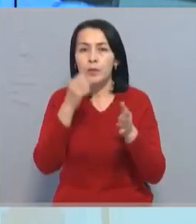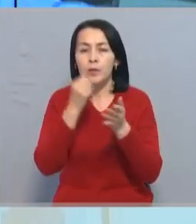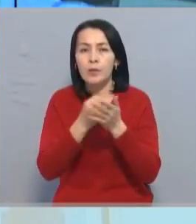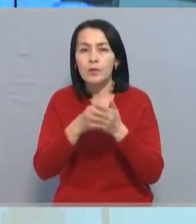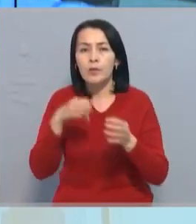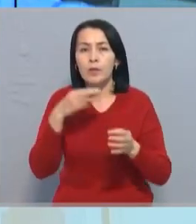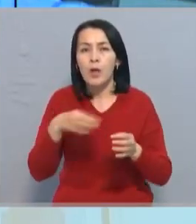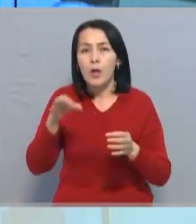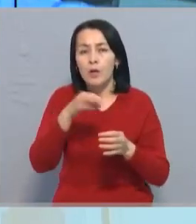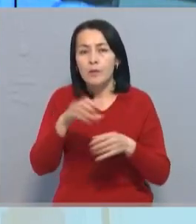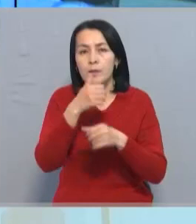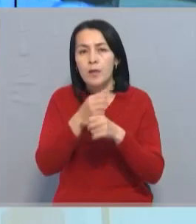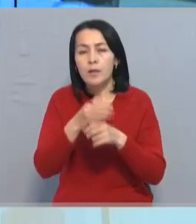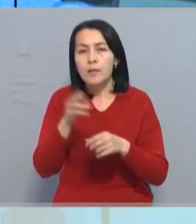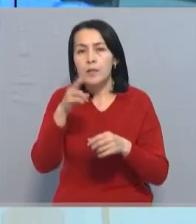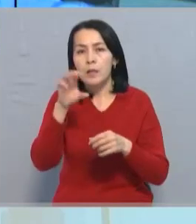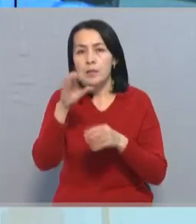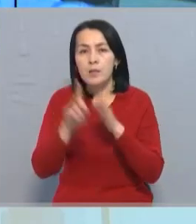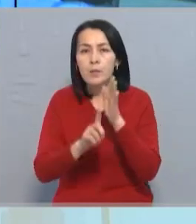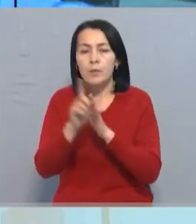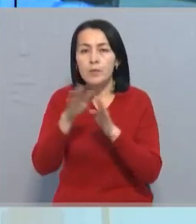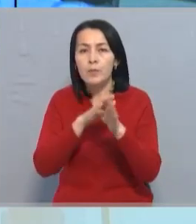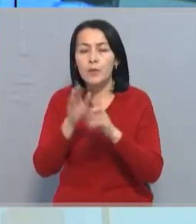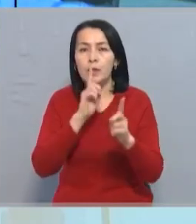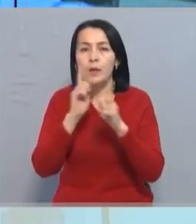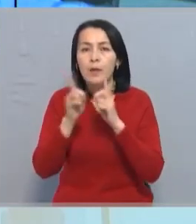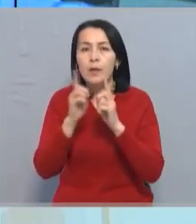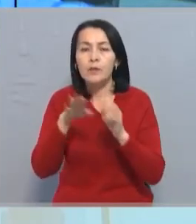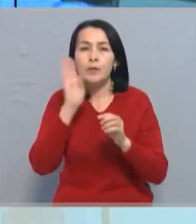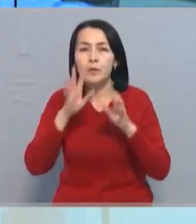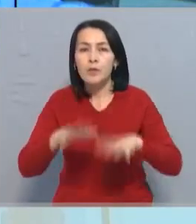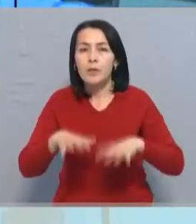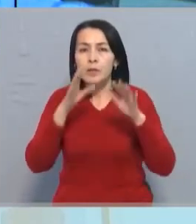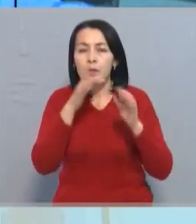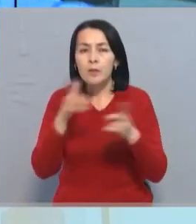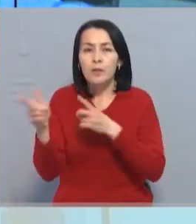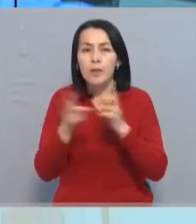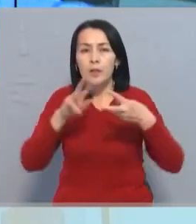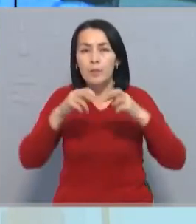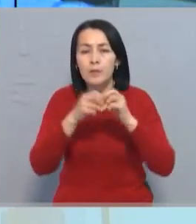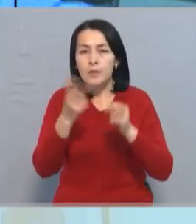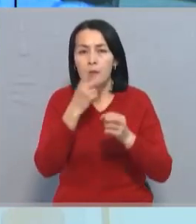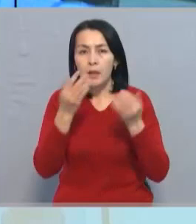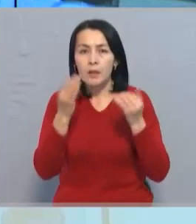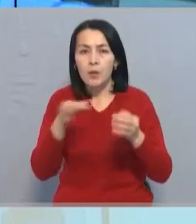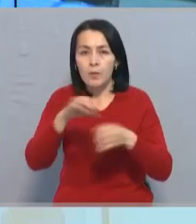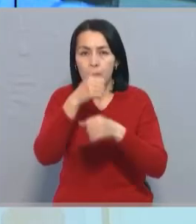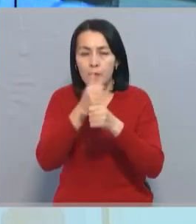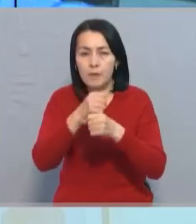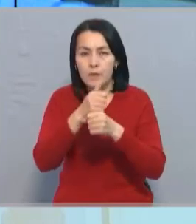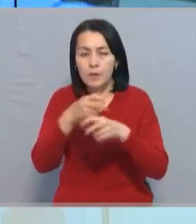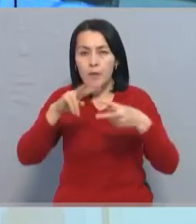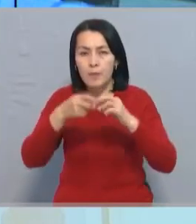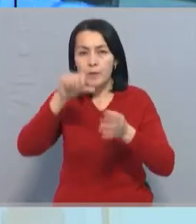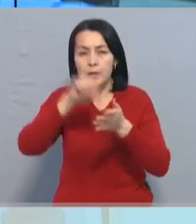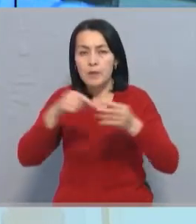облысының әкімі Дархан Сатыбалдының төрағалығымен өткен апталық аппарат отырысында су тасқыны кезеңіне дайындық мәселесі қаралды. Облыс басшысы маңызды мәселеге